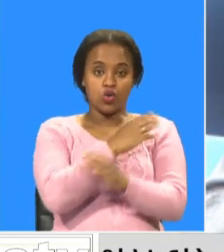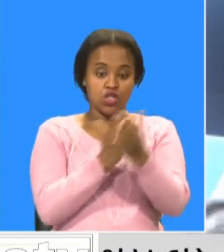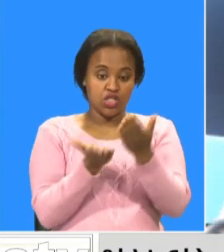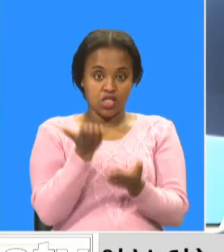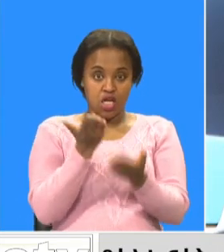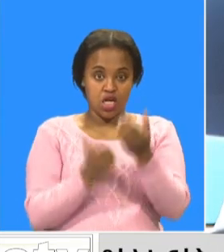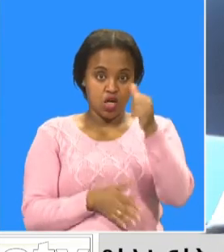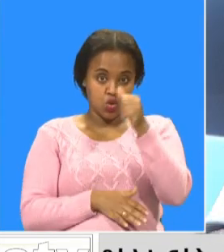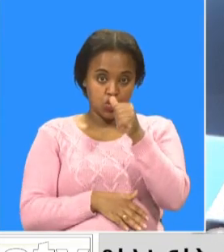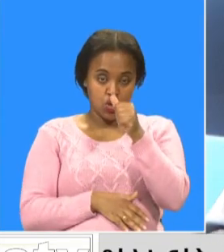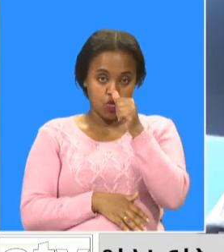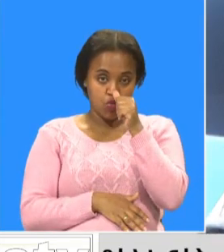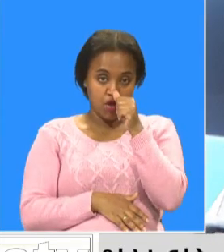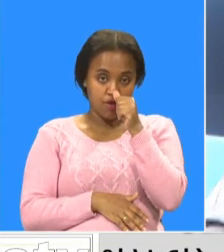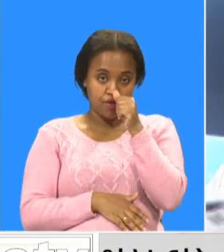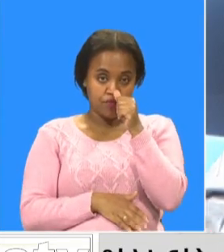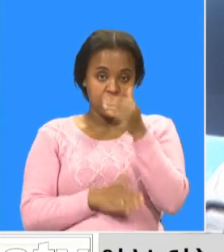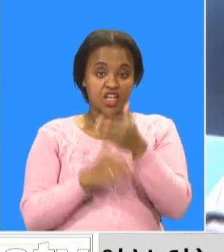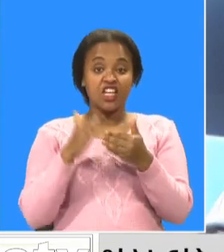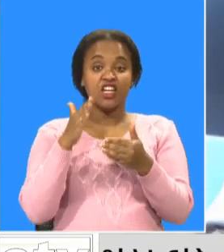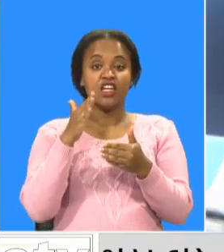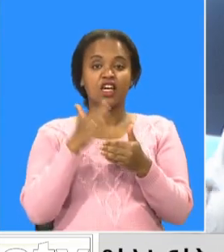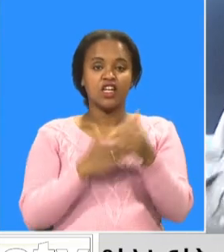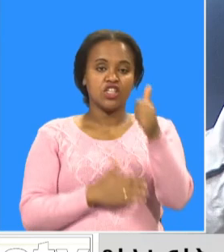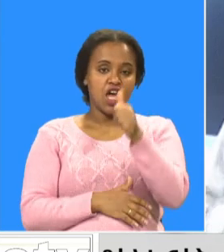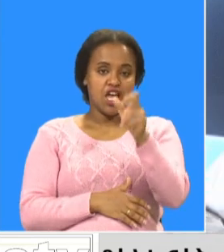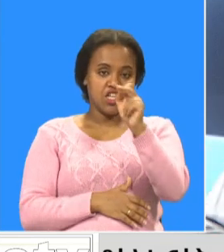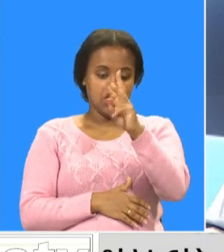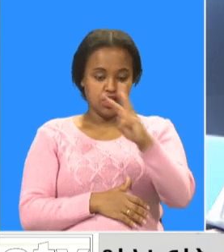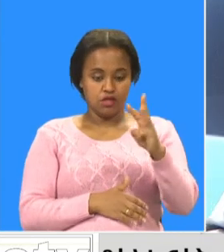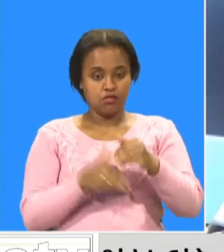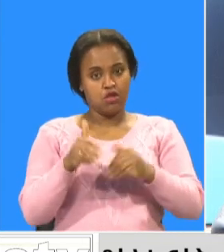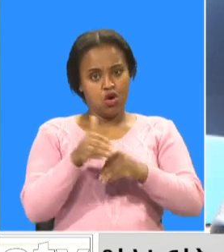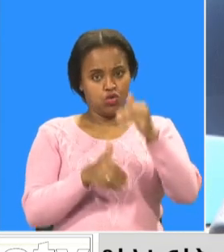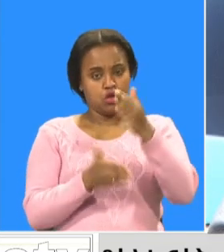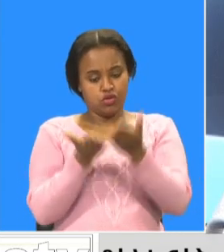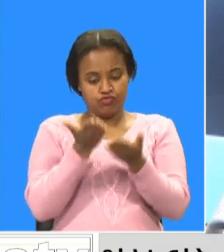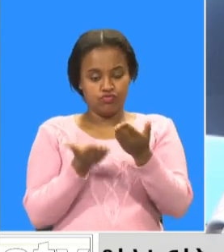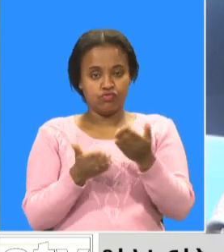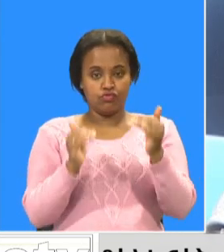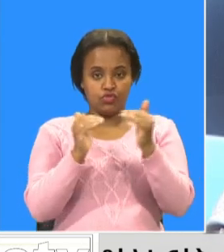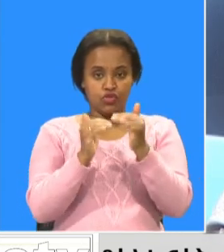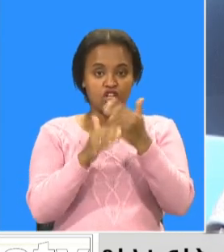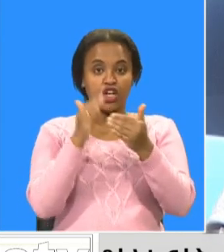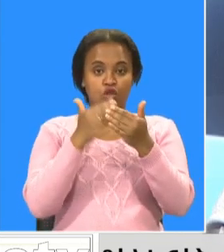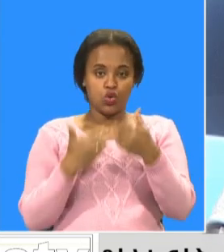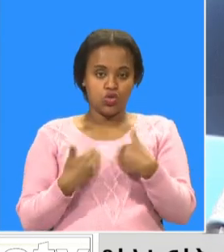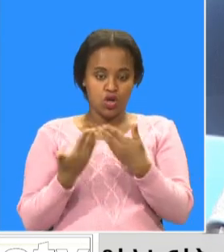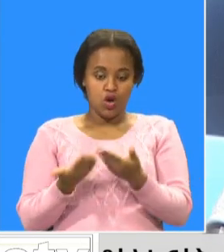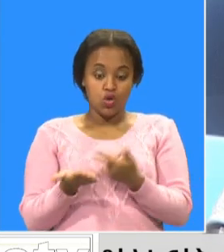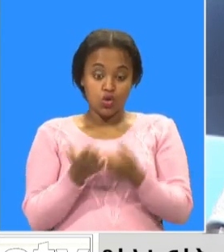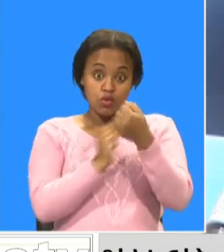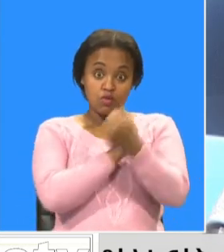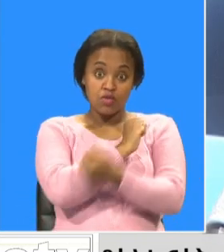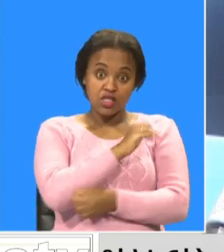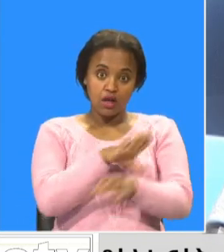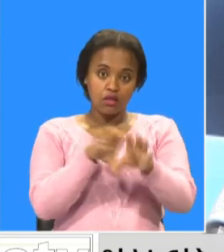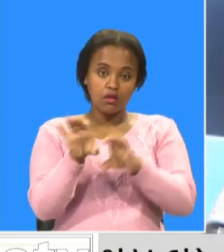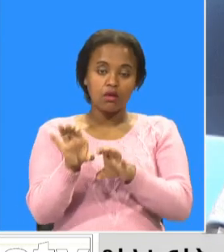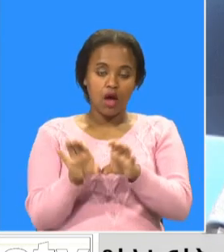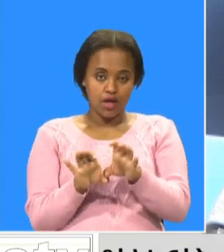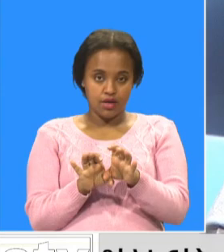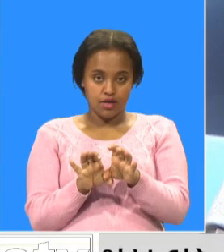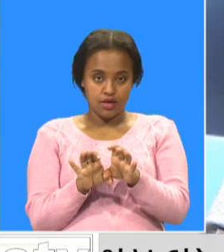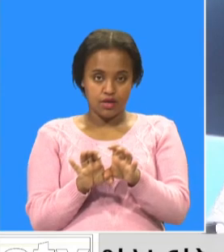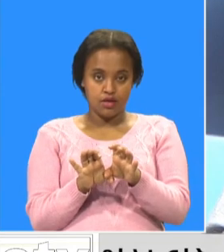የኢትዮጵያ ደረጃ ኤጀንሲም ያወጣቸው ስታንዳርዶች አሉ። ስለዚህ እሱም መሰረት አድርገን ቢያንስ